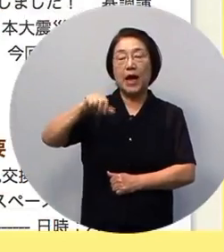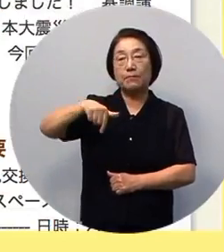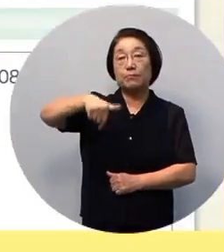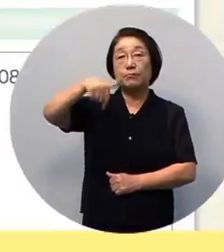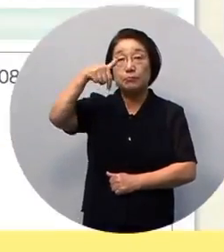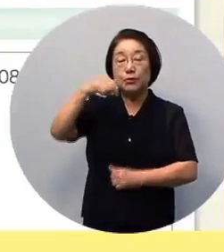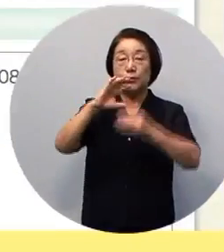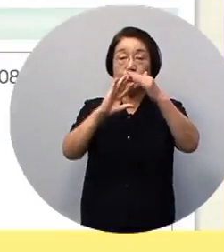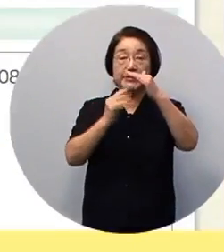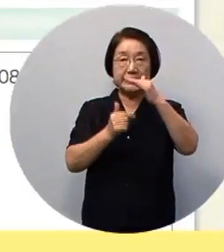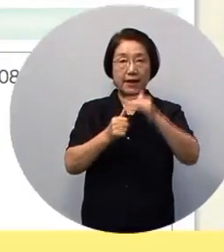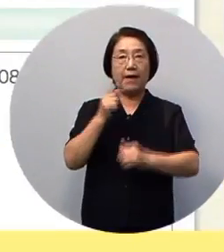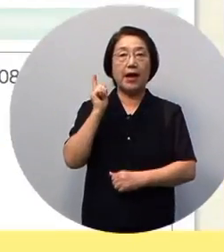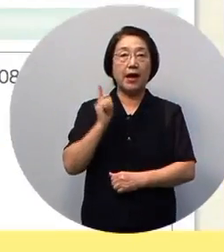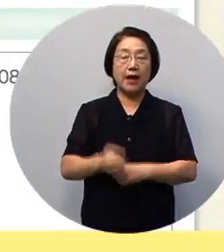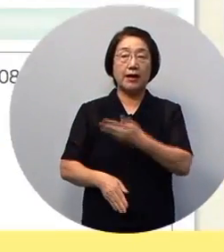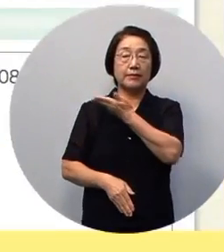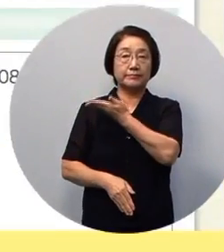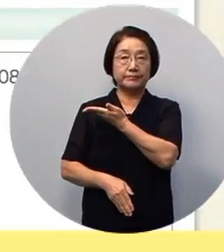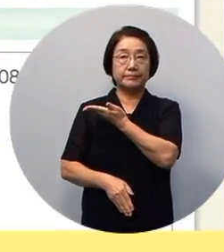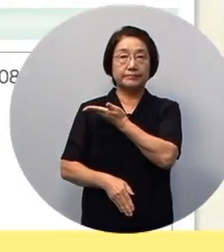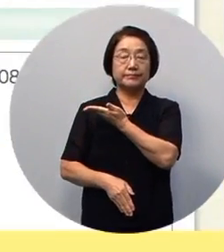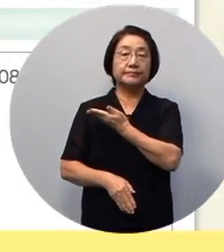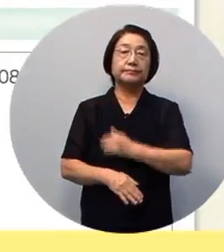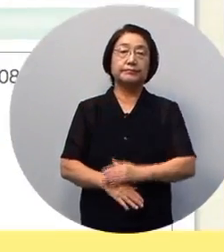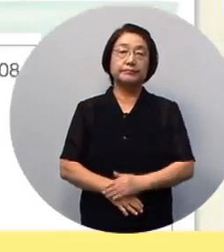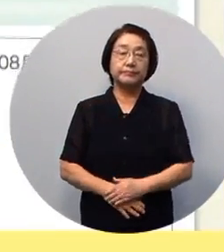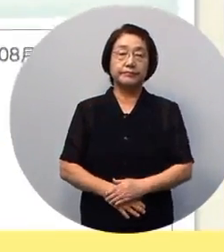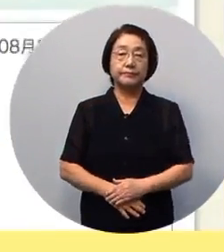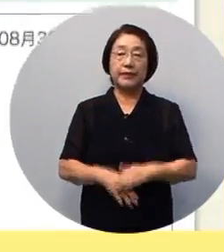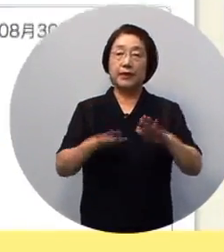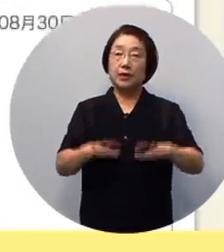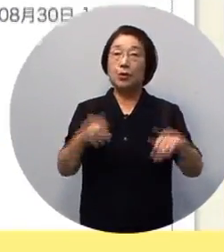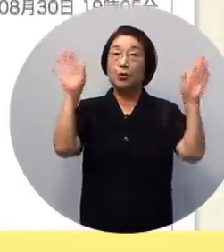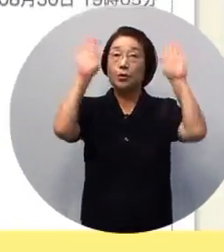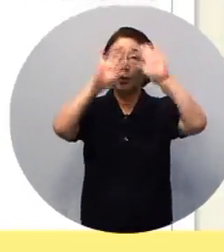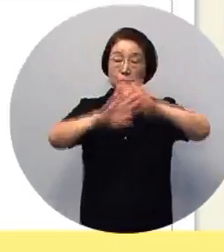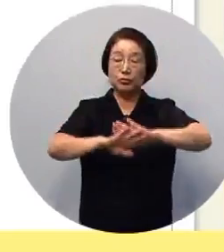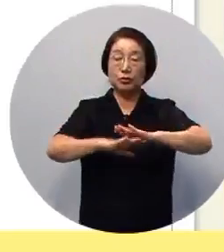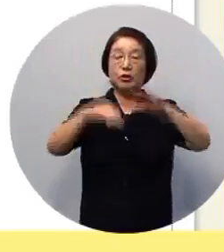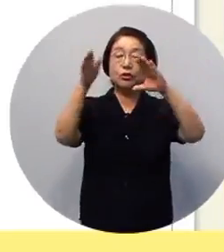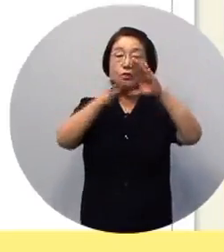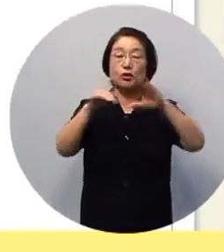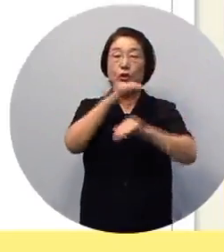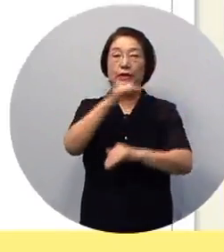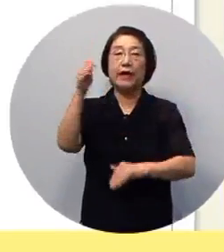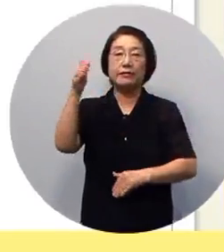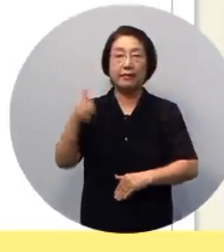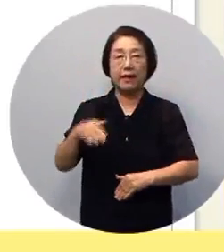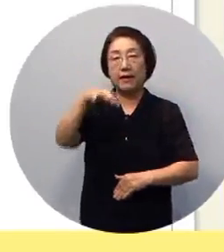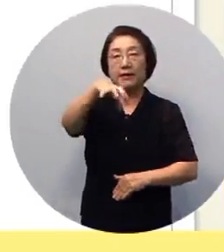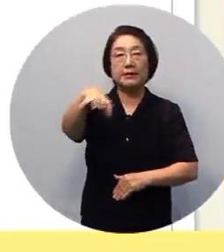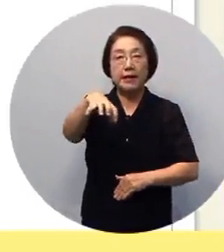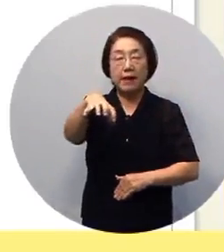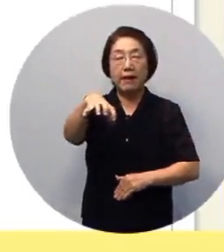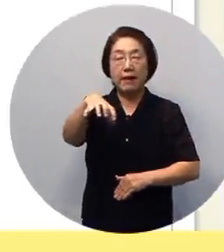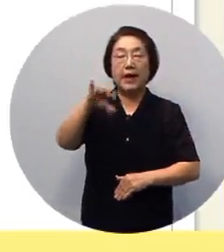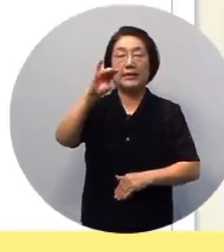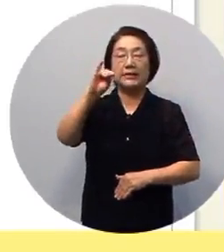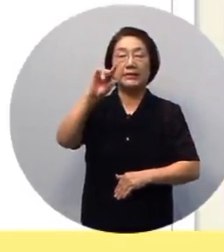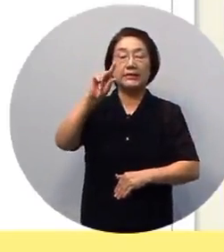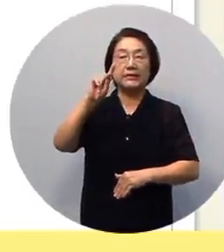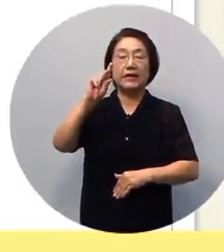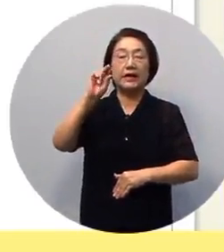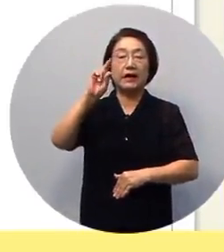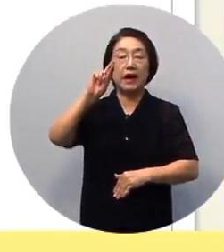はい、 出てきました。 はい、今日の夜ですね、湘南台の方で、はい、シャカラというイベント